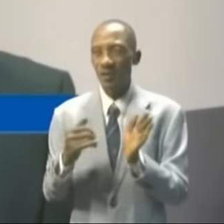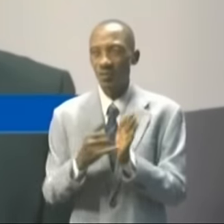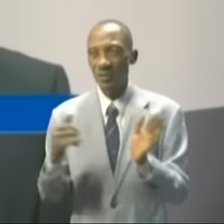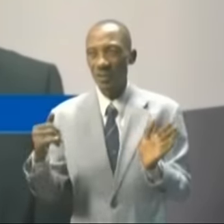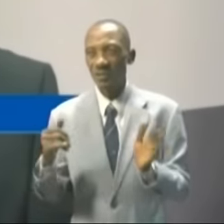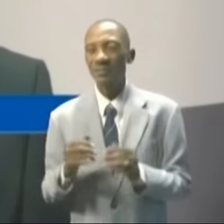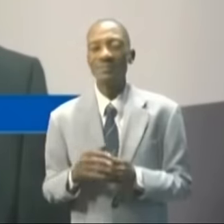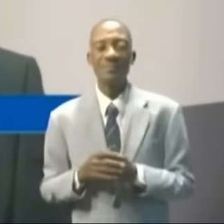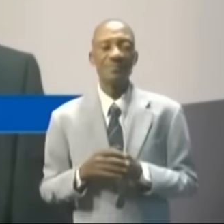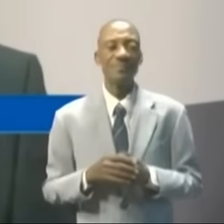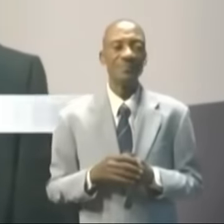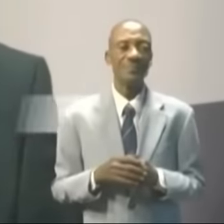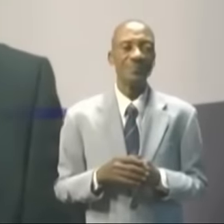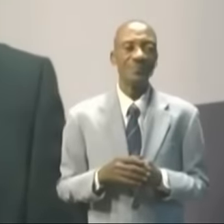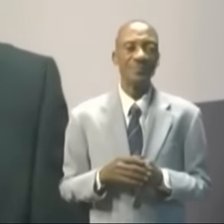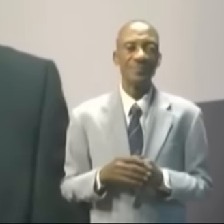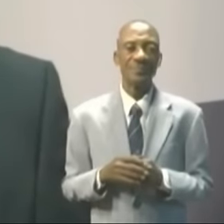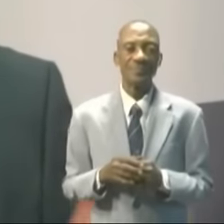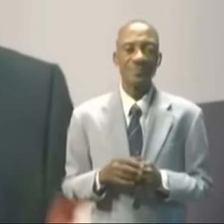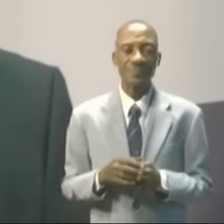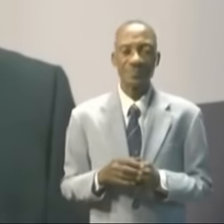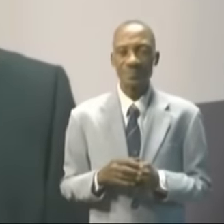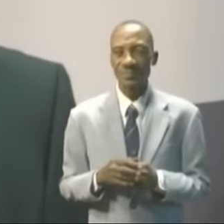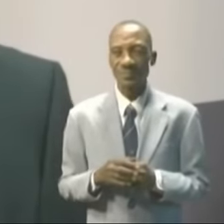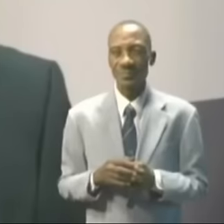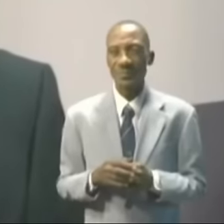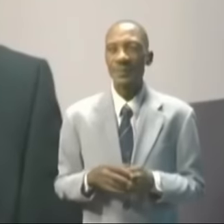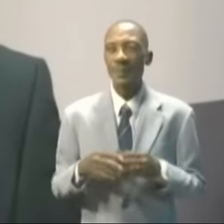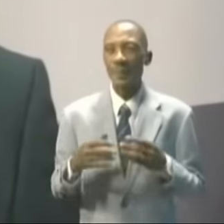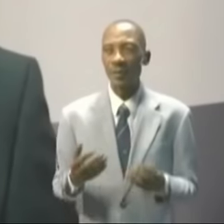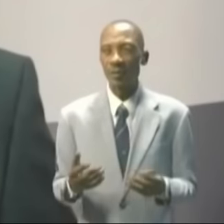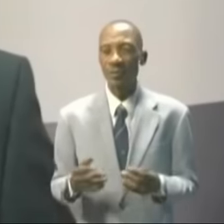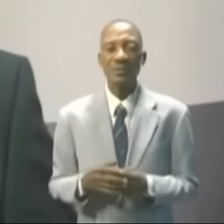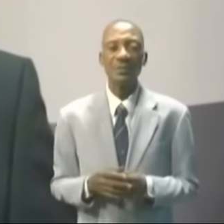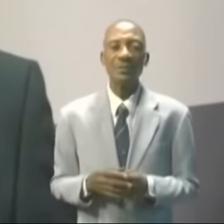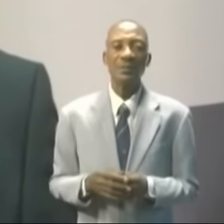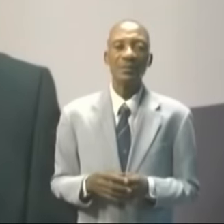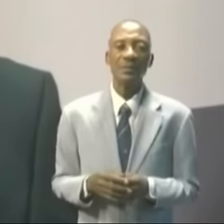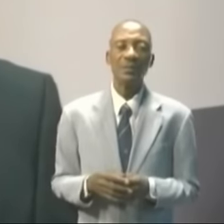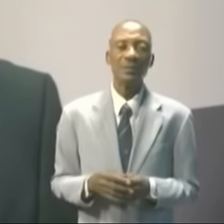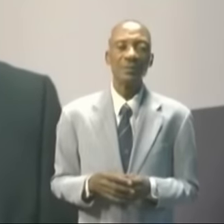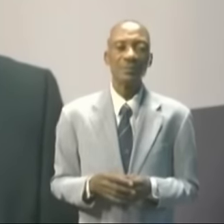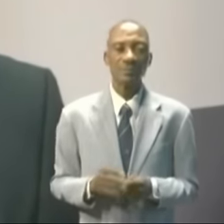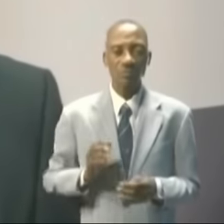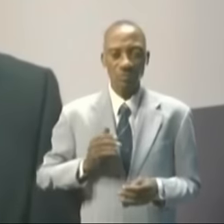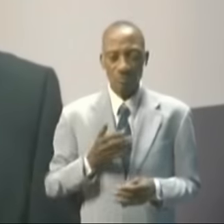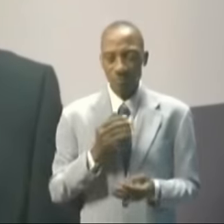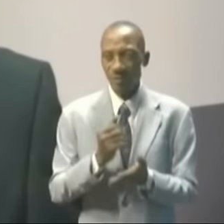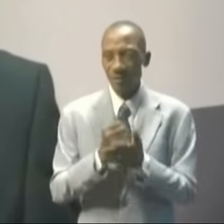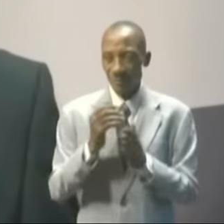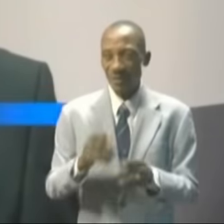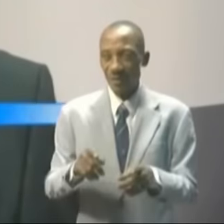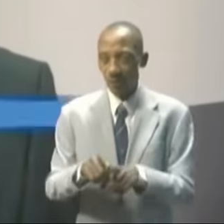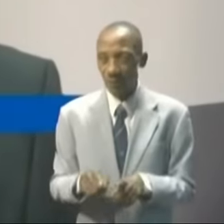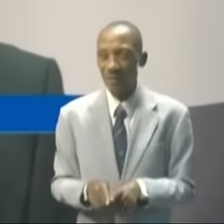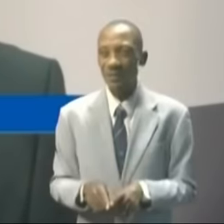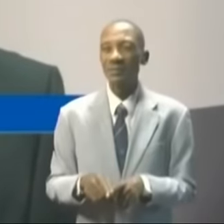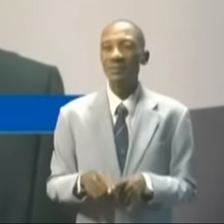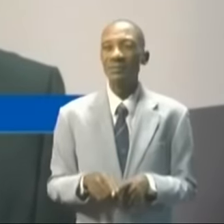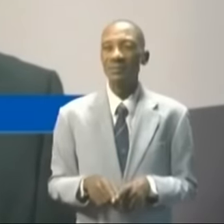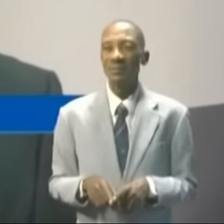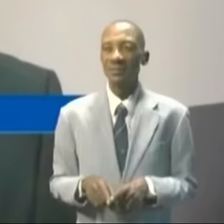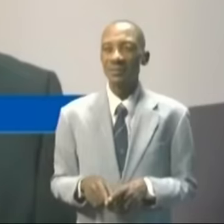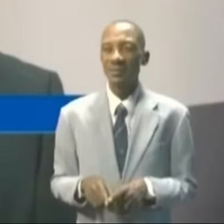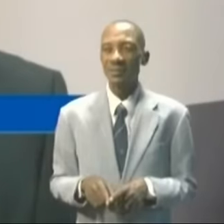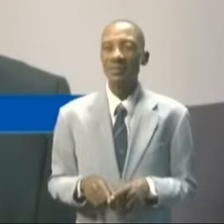interview que la Russie vient souvent à la grande porte. Alors comme ce sont des gens qui viennent à la grande porte, pourquoi ne pas les accueillir? Ce